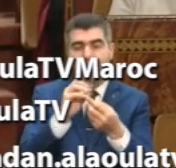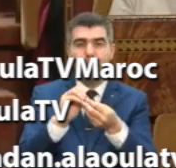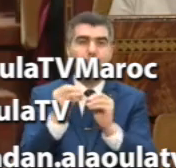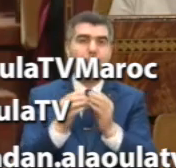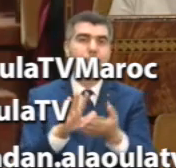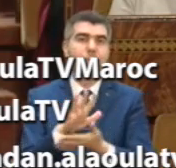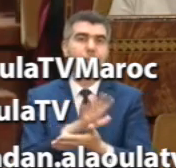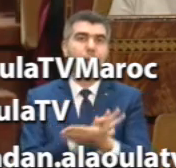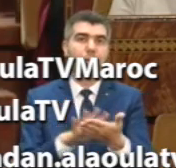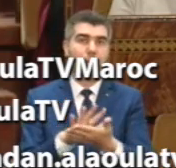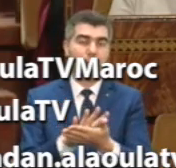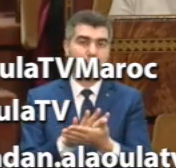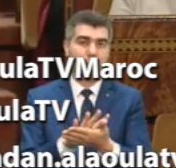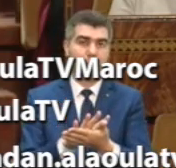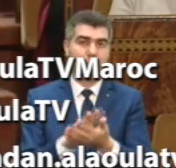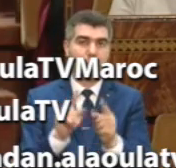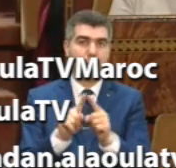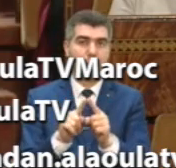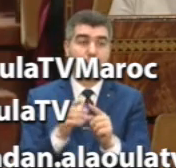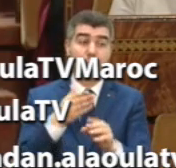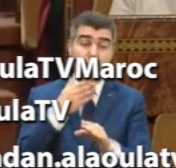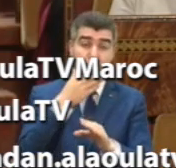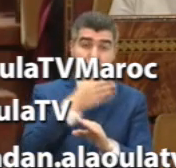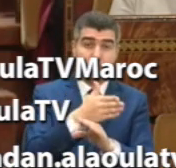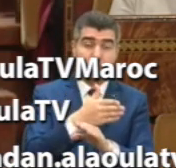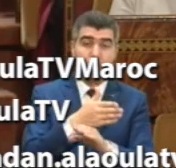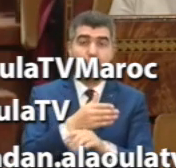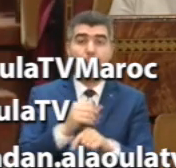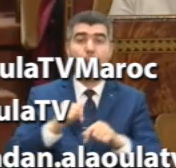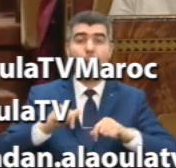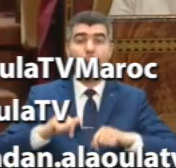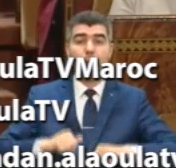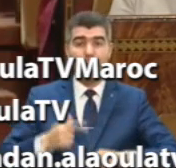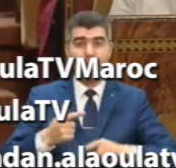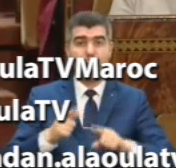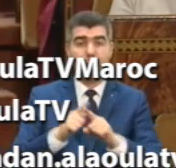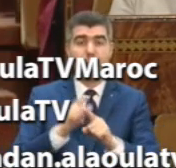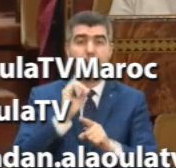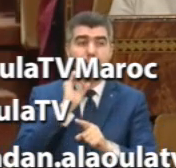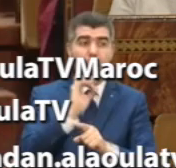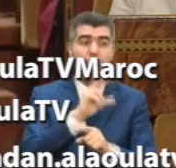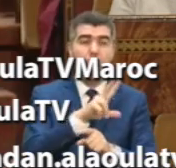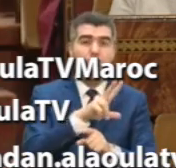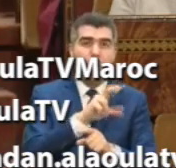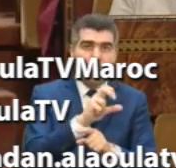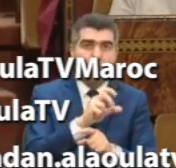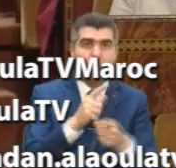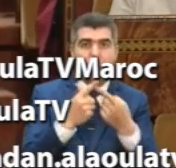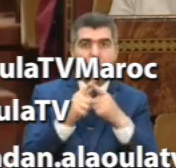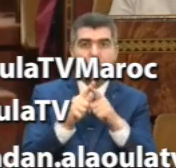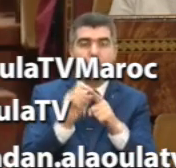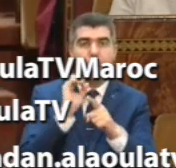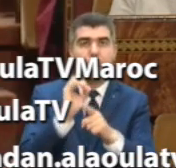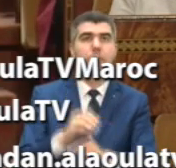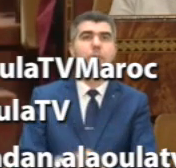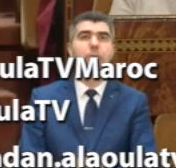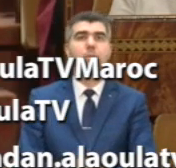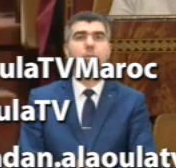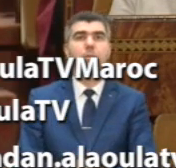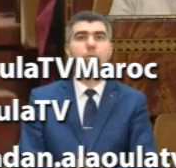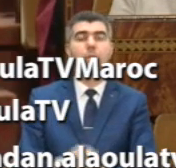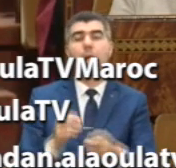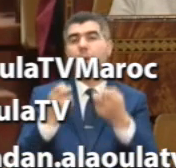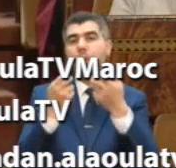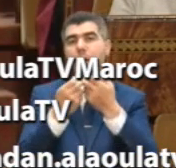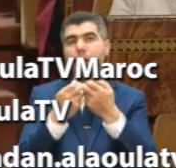الوزير على مستوى ولوج الإدارة، على مستوى الوصول للمعلومة، وأيضا على مستوى قضاء المآرب. وأيضا وأعطي